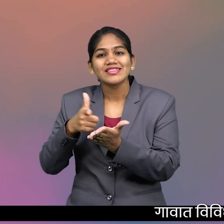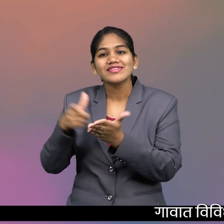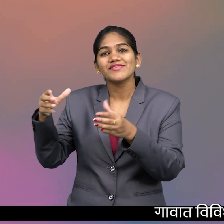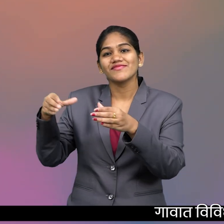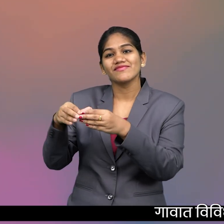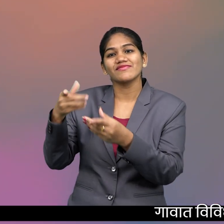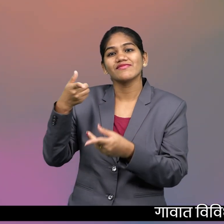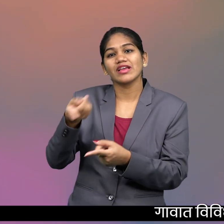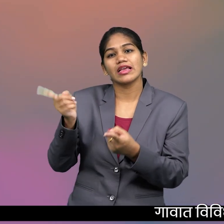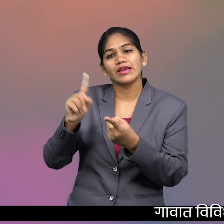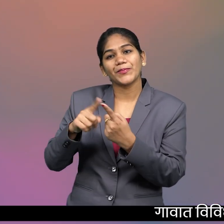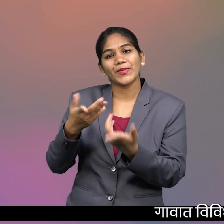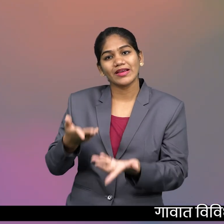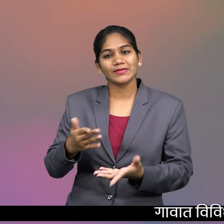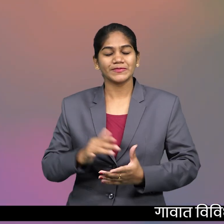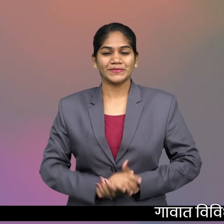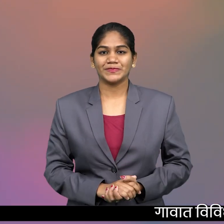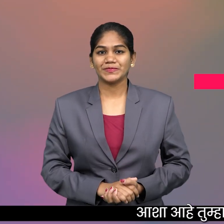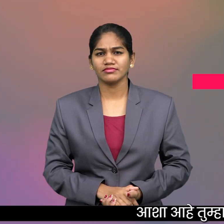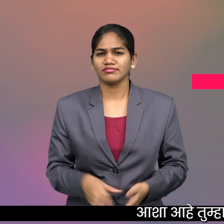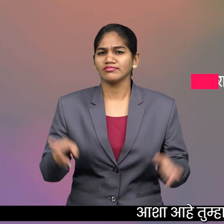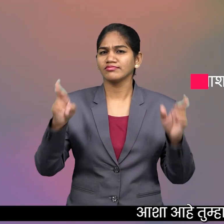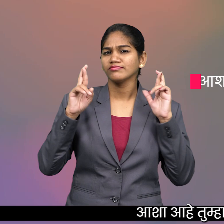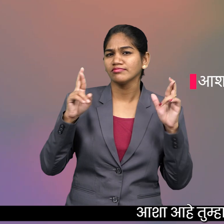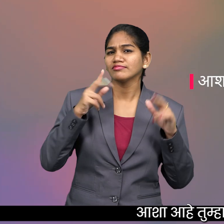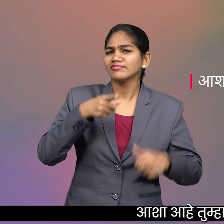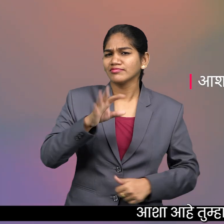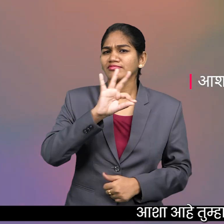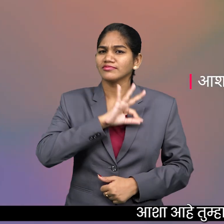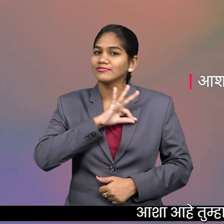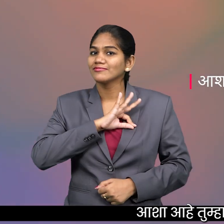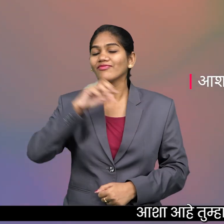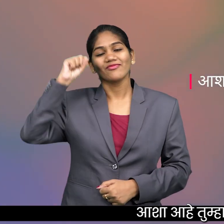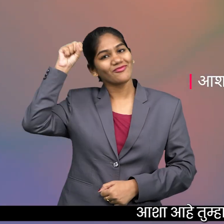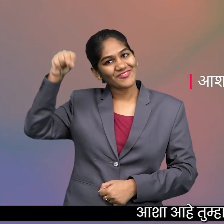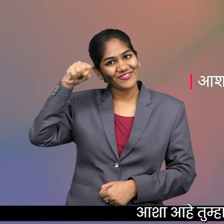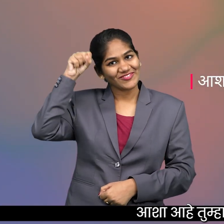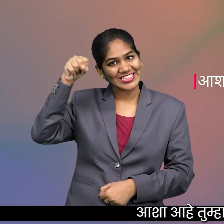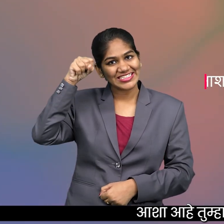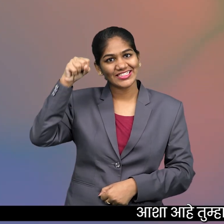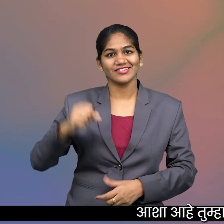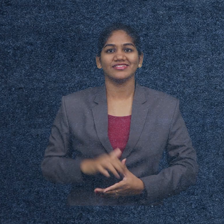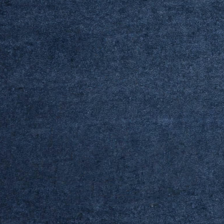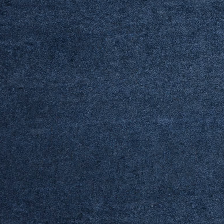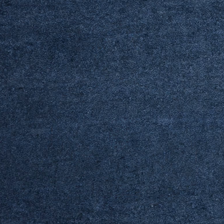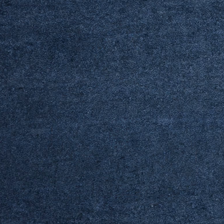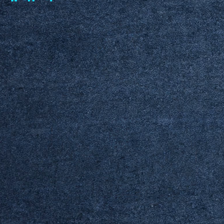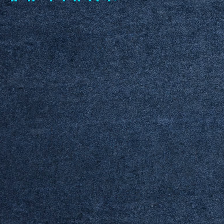आशा आहे तुम्हाला हा व्हिडिओ आवडला असेल.